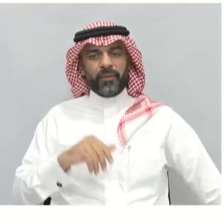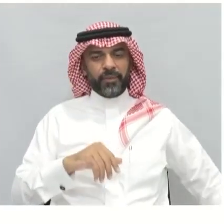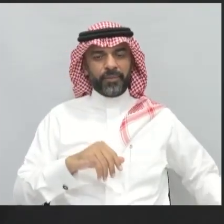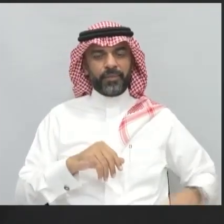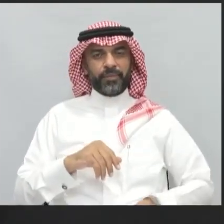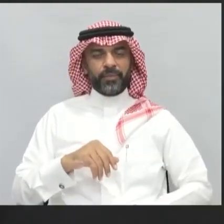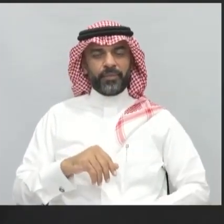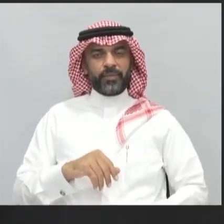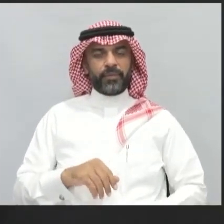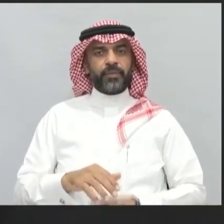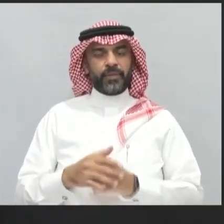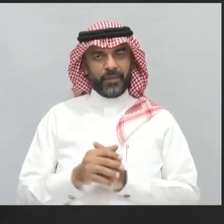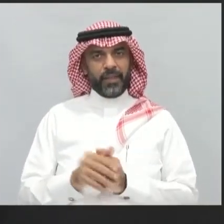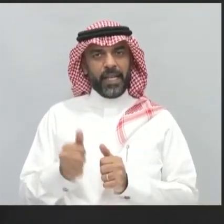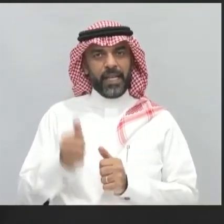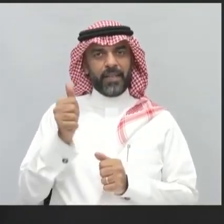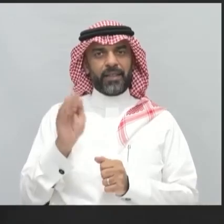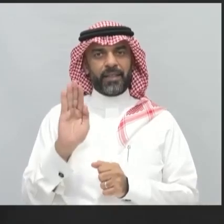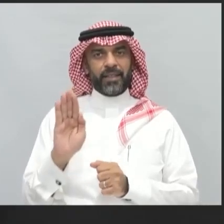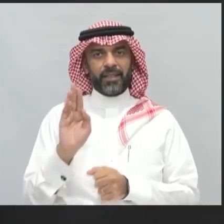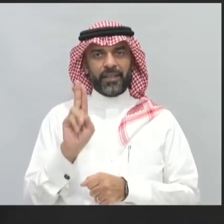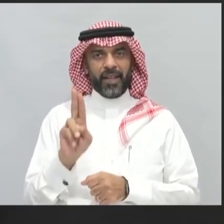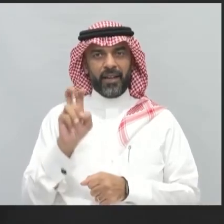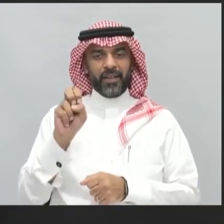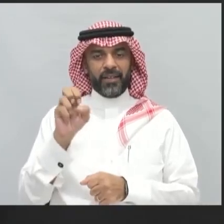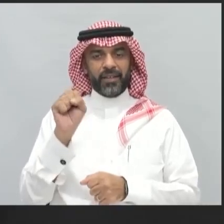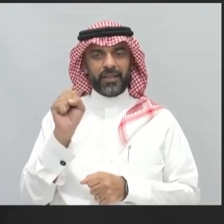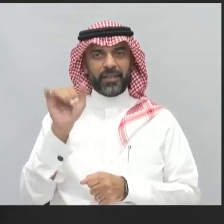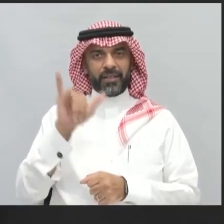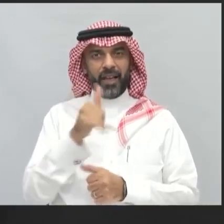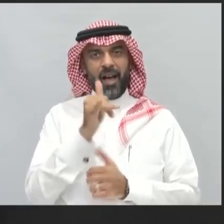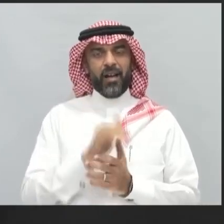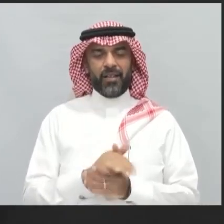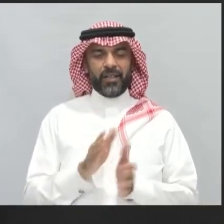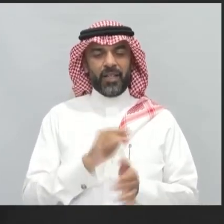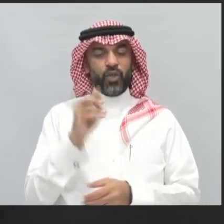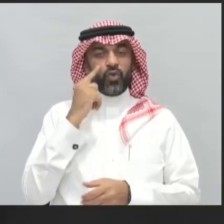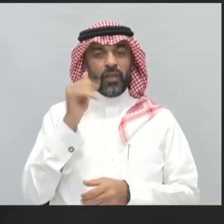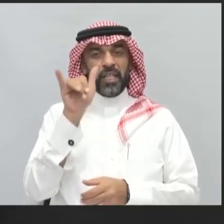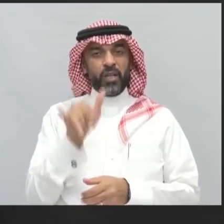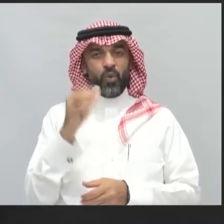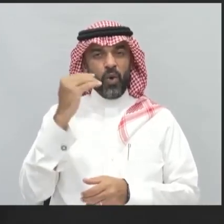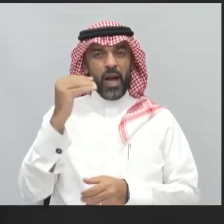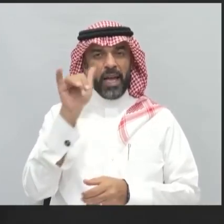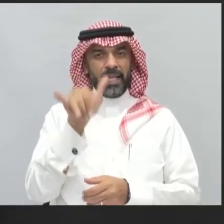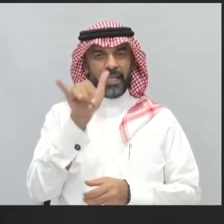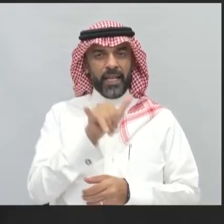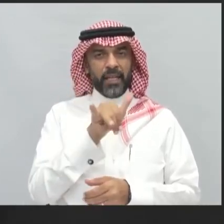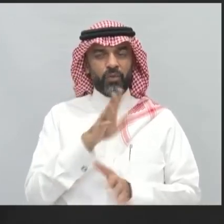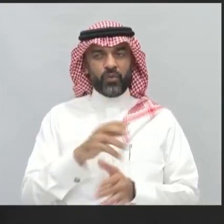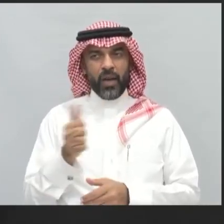ماضي احسنتم نقول استقصى يحيي نقول احيا